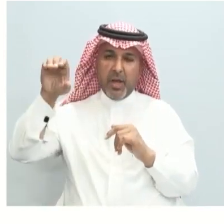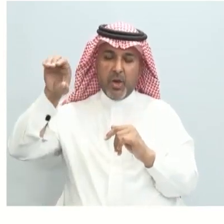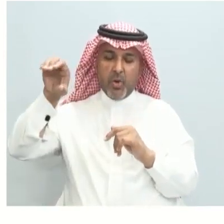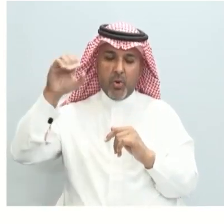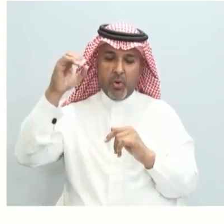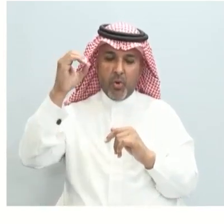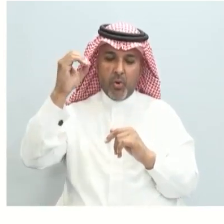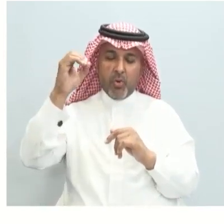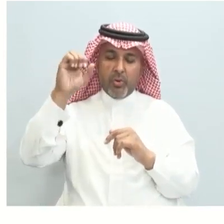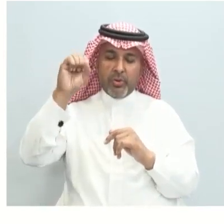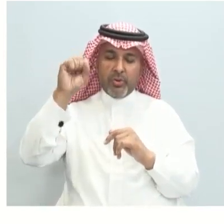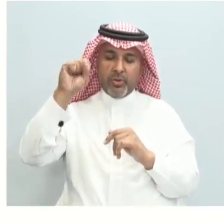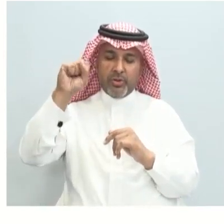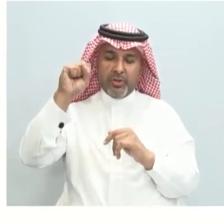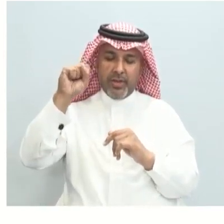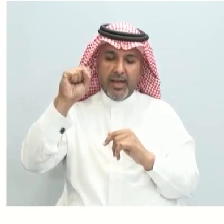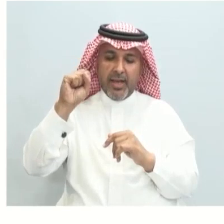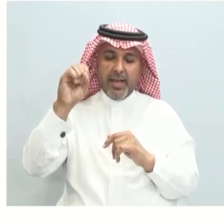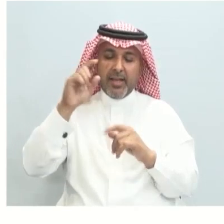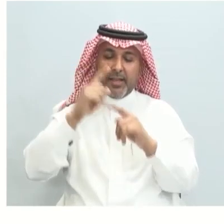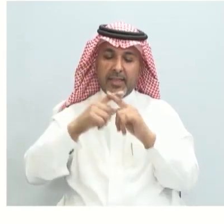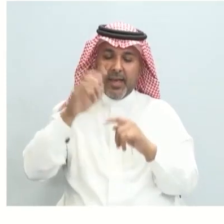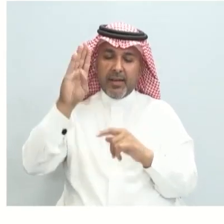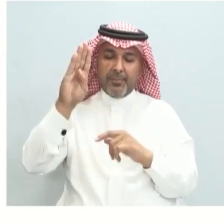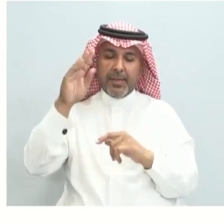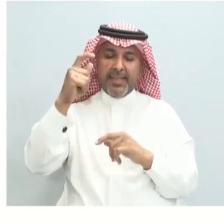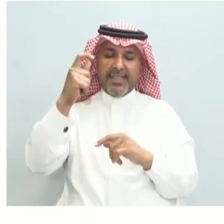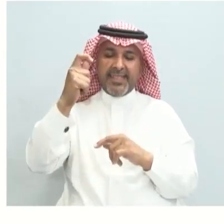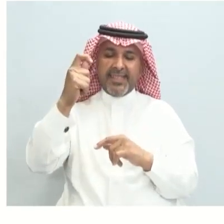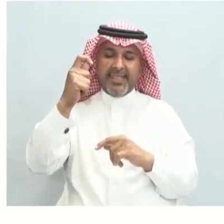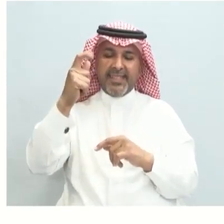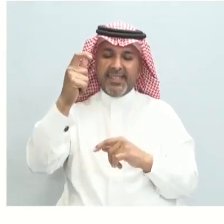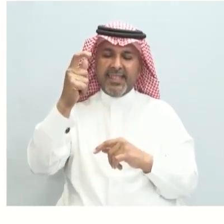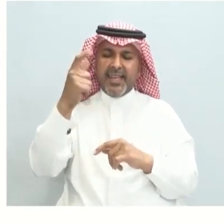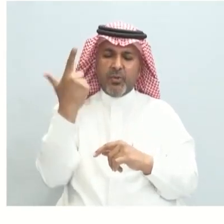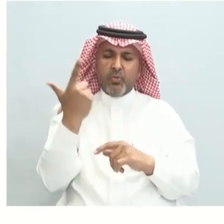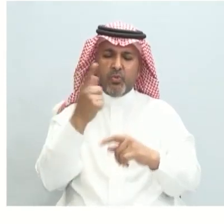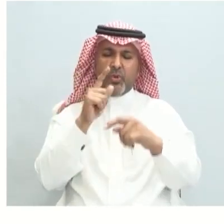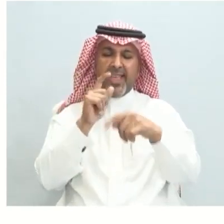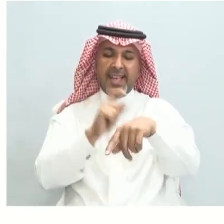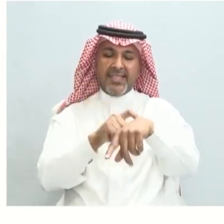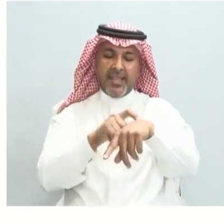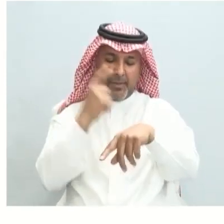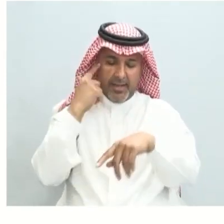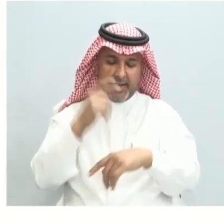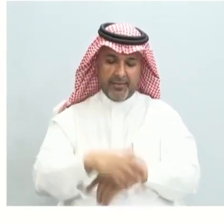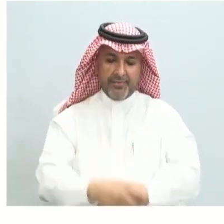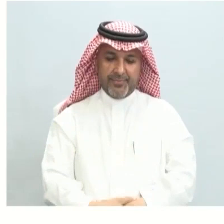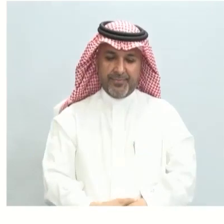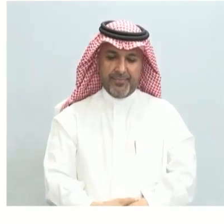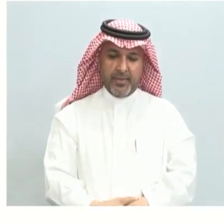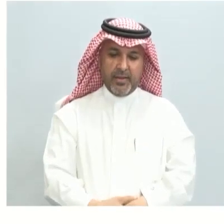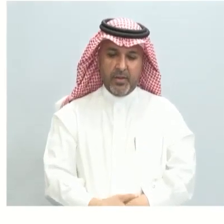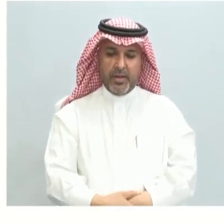لأن التغير هنا في الزمن. فهذه هي الدالة اللي أنا بنشدها. فأنا في البداية بقول والله السعة اللي هي